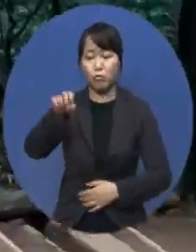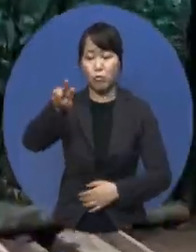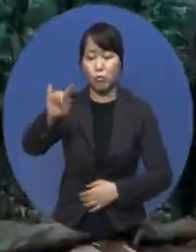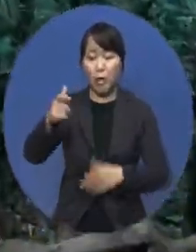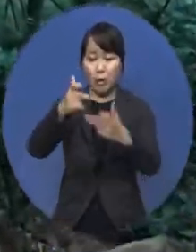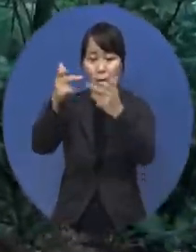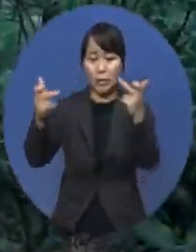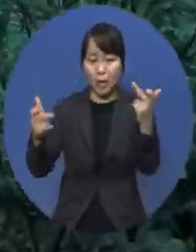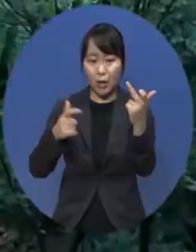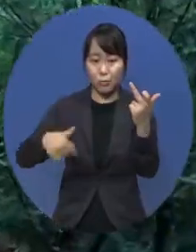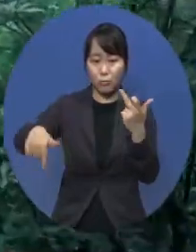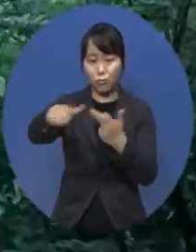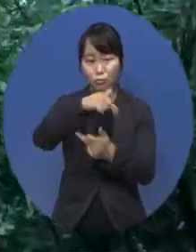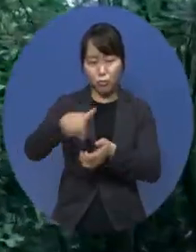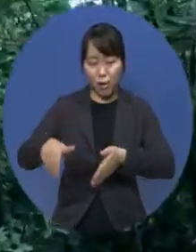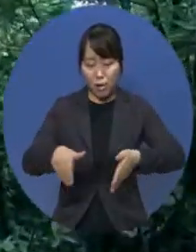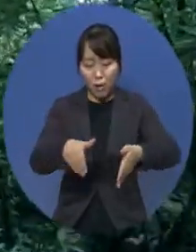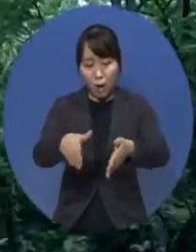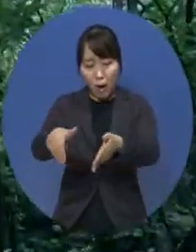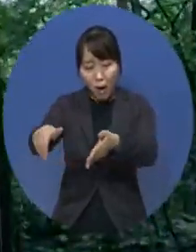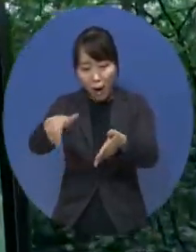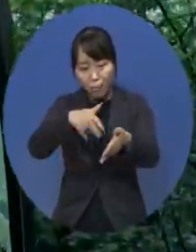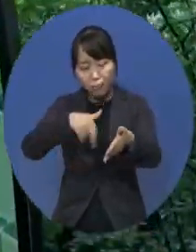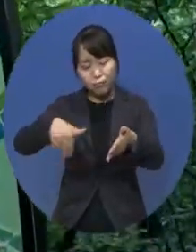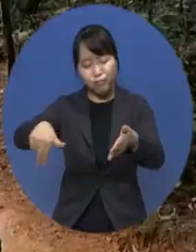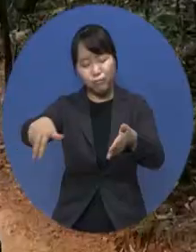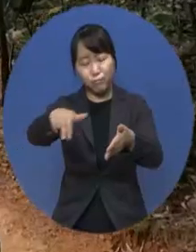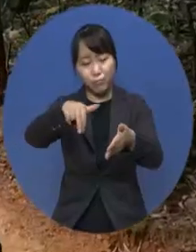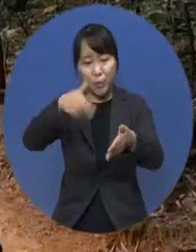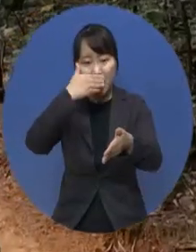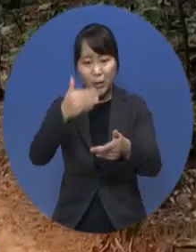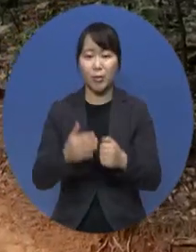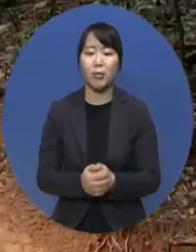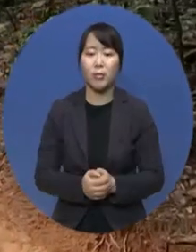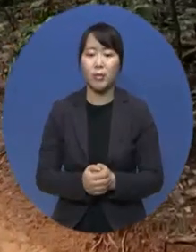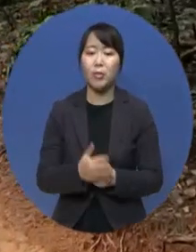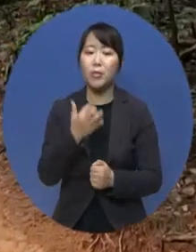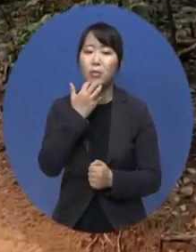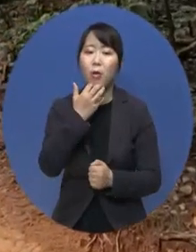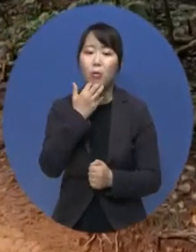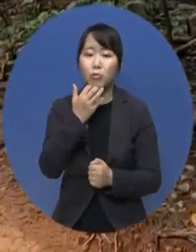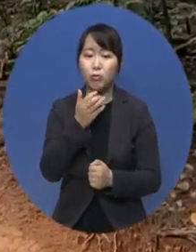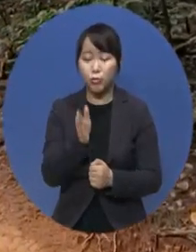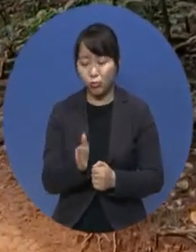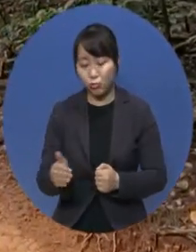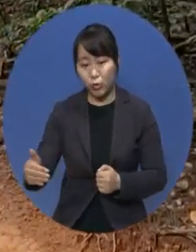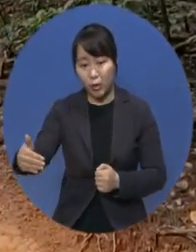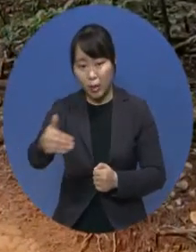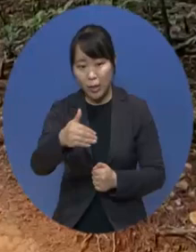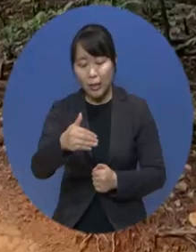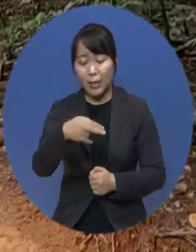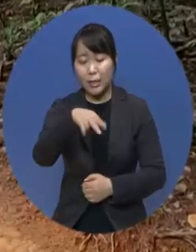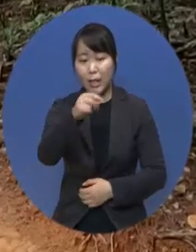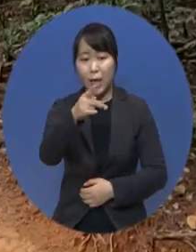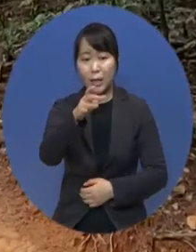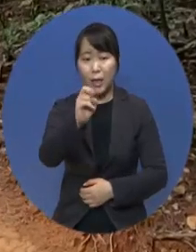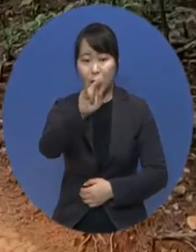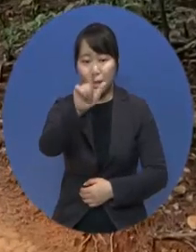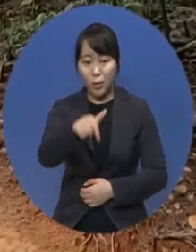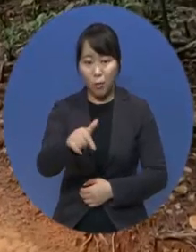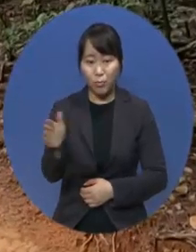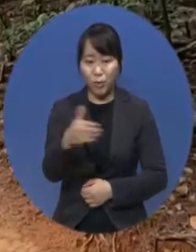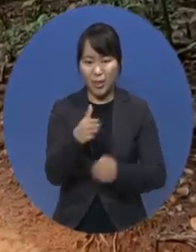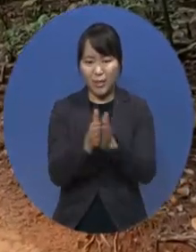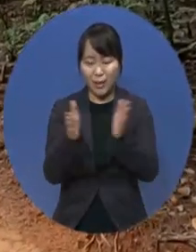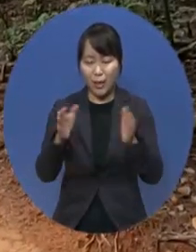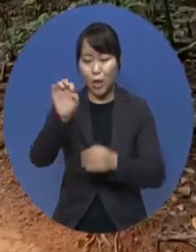조성해 자연 생태계를 탐방할 수 있도록 했습니다. 서울 둘레길 사당역에서 출발하는 우면산